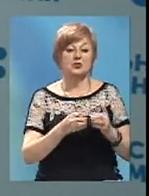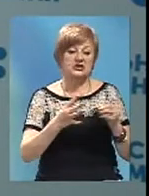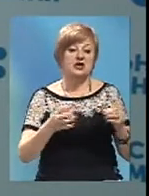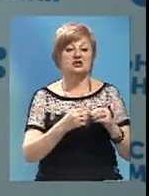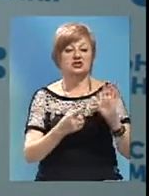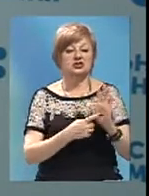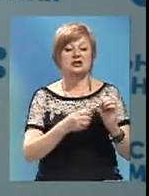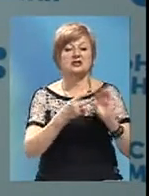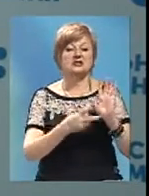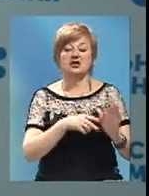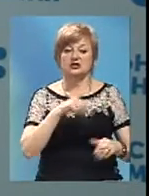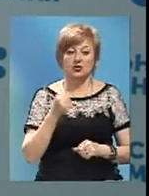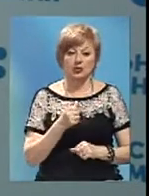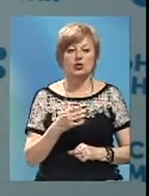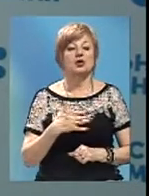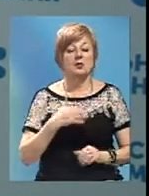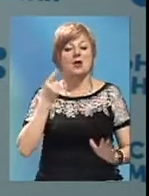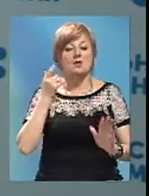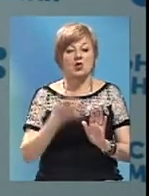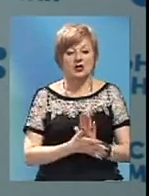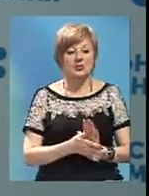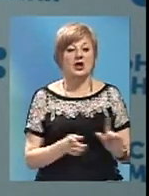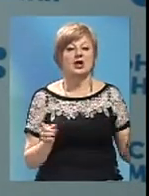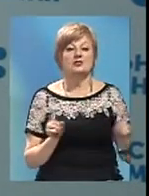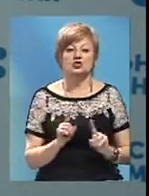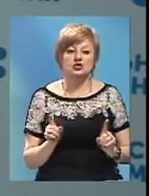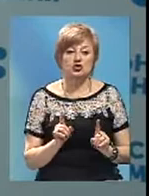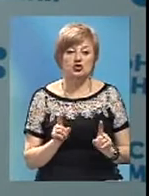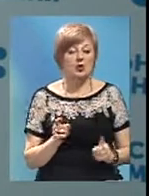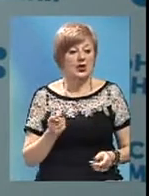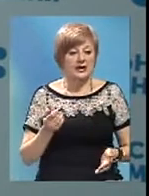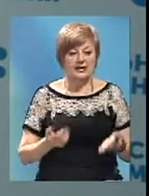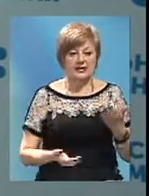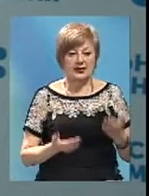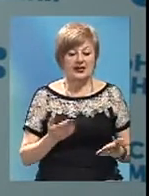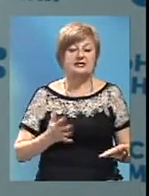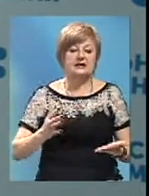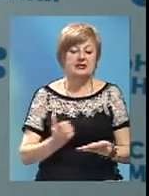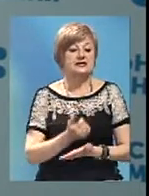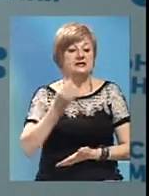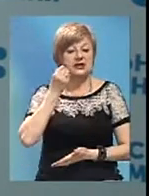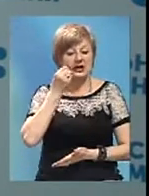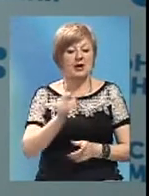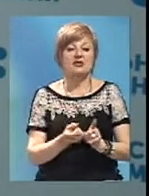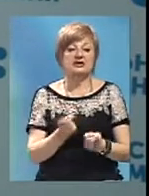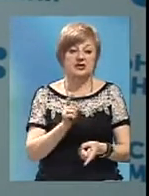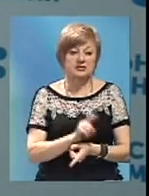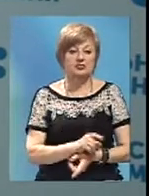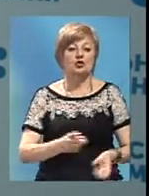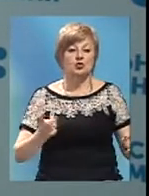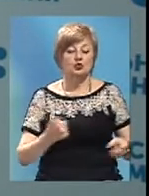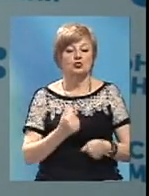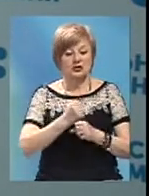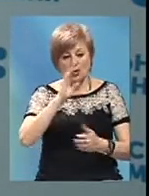16-му, 17-му році. І ми розуміємо, що аби досягти якісних змін, ми маємо оновити